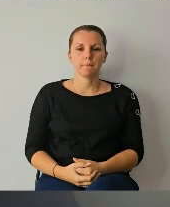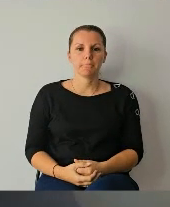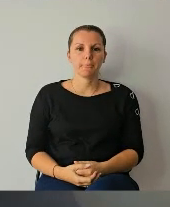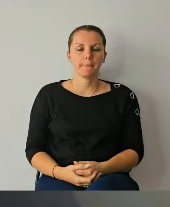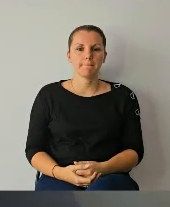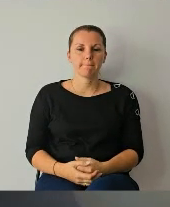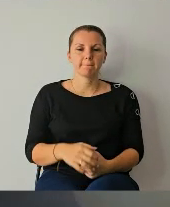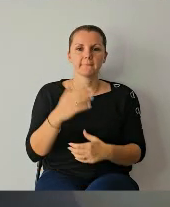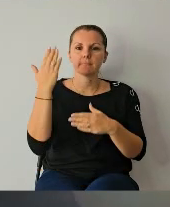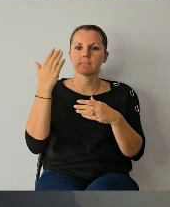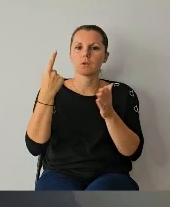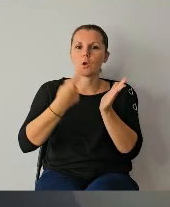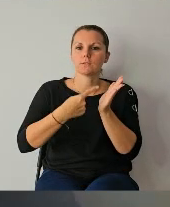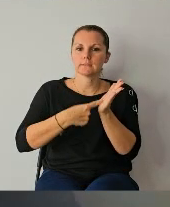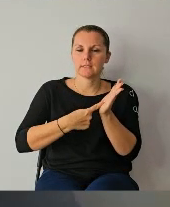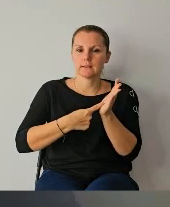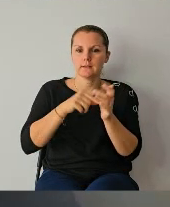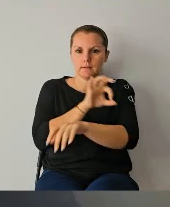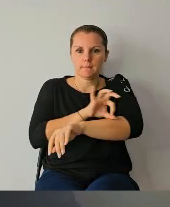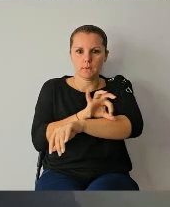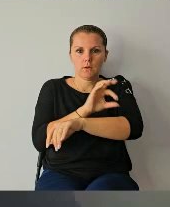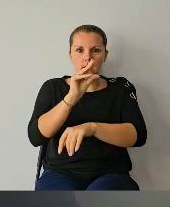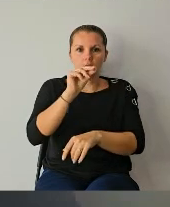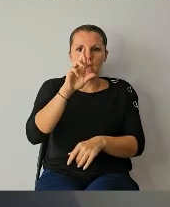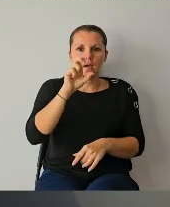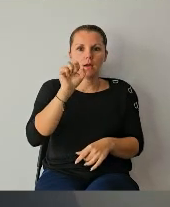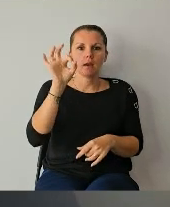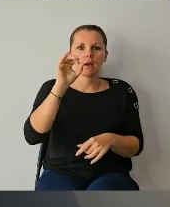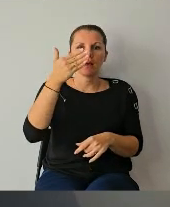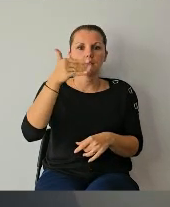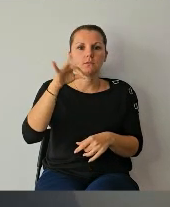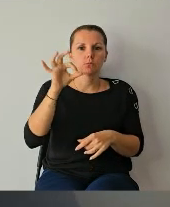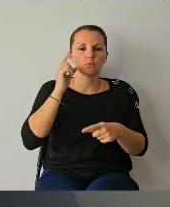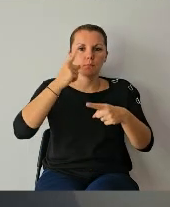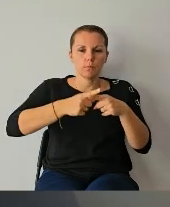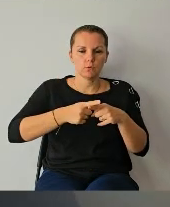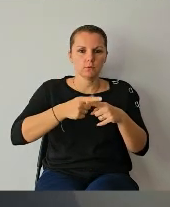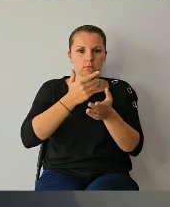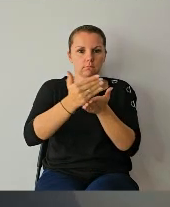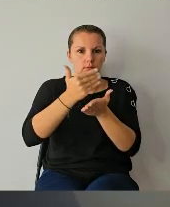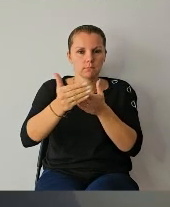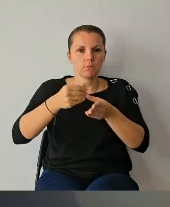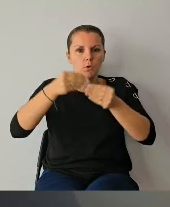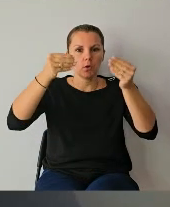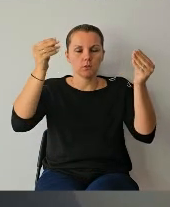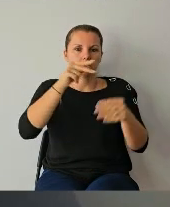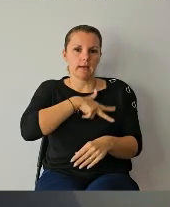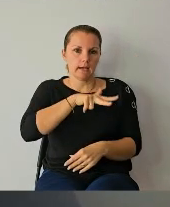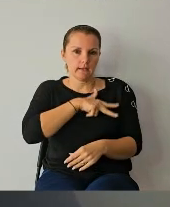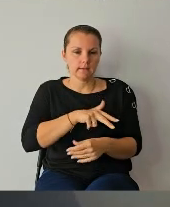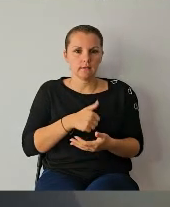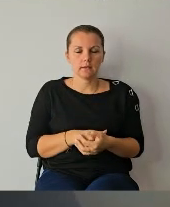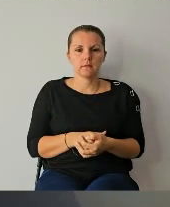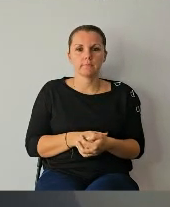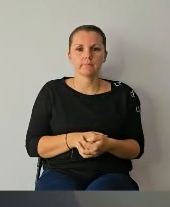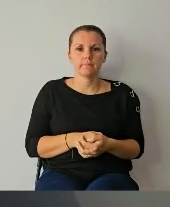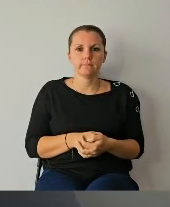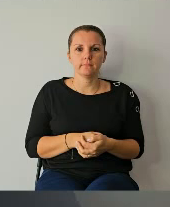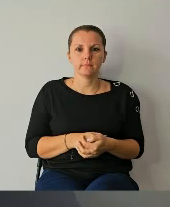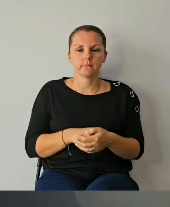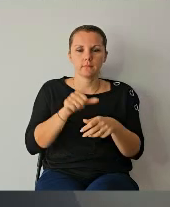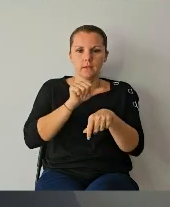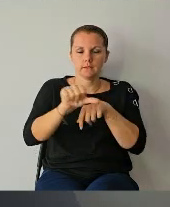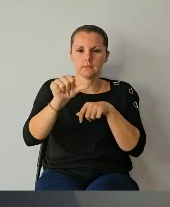2023. I ostatnim takim projektem Erasmus Plus, ciągły rozwój kadry kluczem do dalszego rozwoju szkoły. Jest